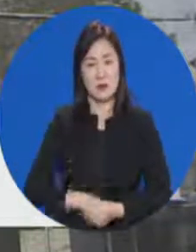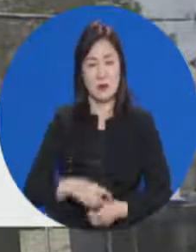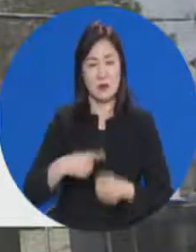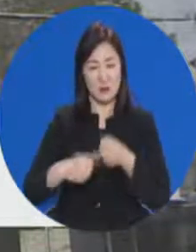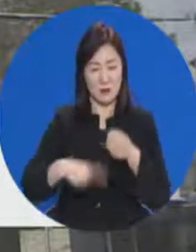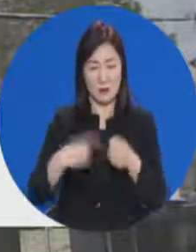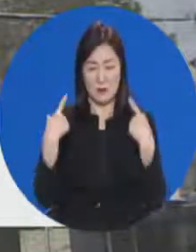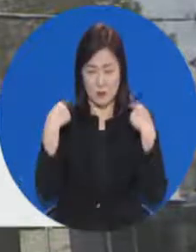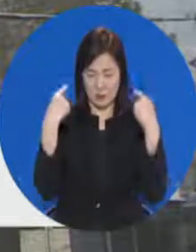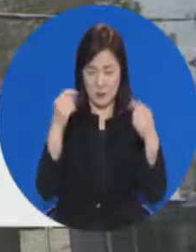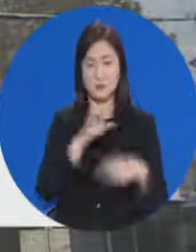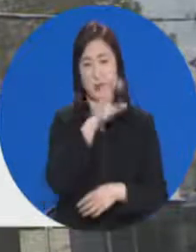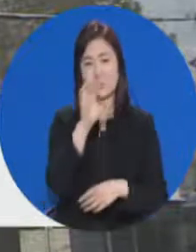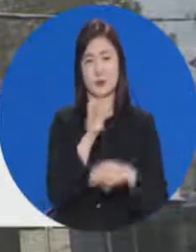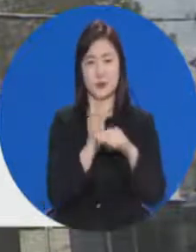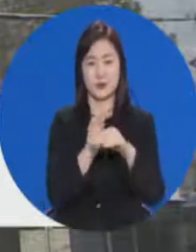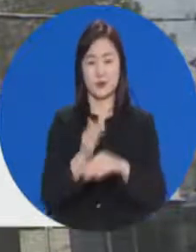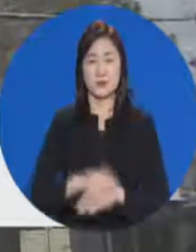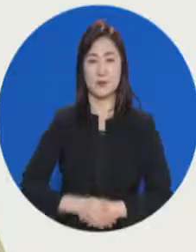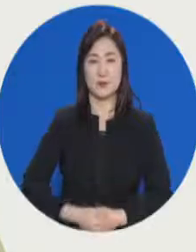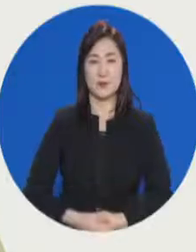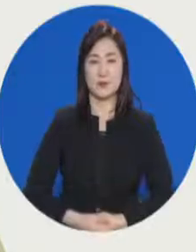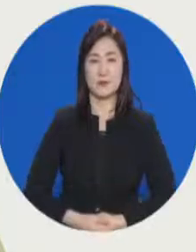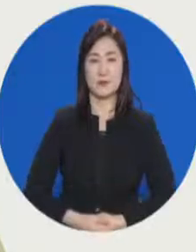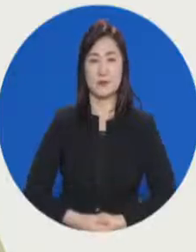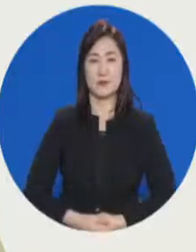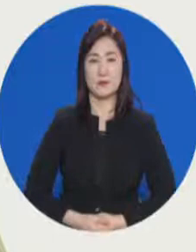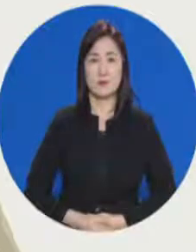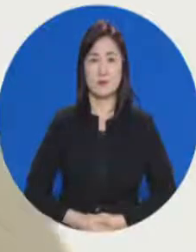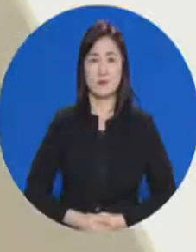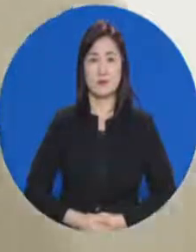합니다. 천호성 기자입니다.